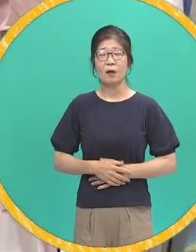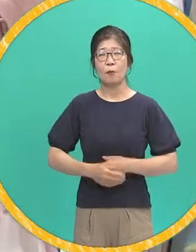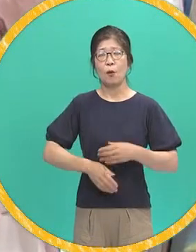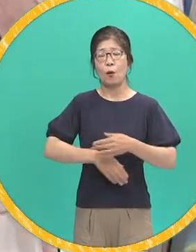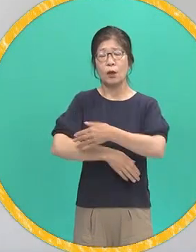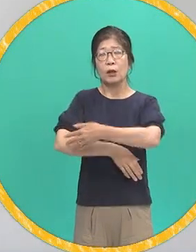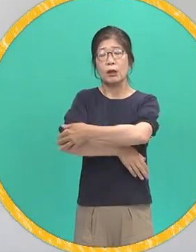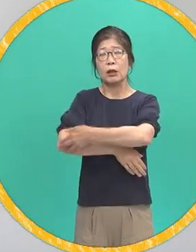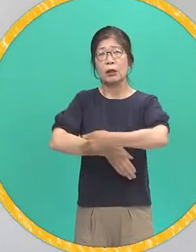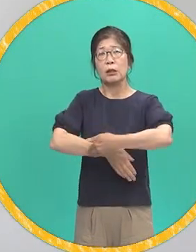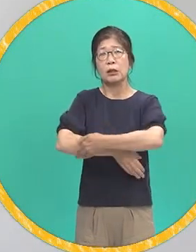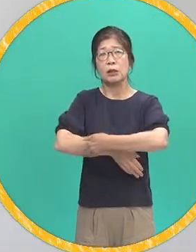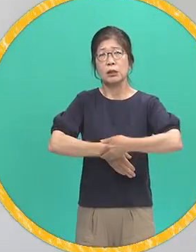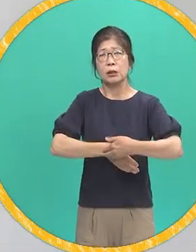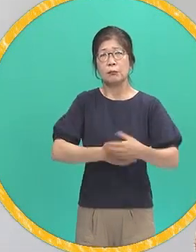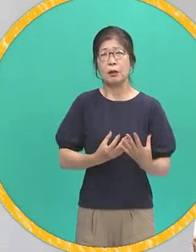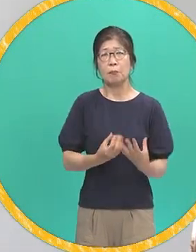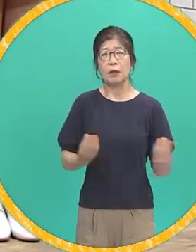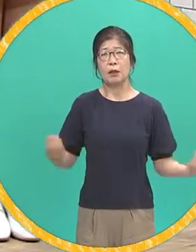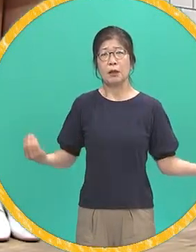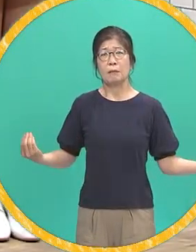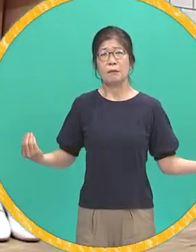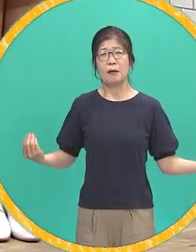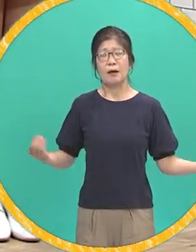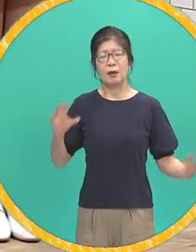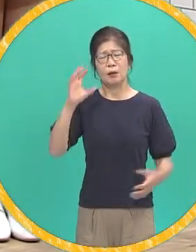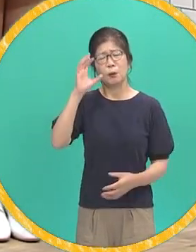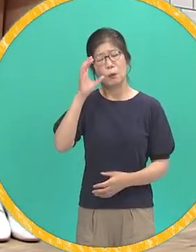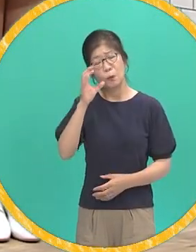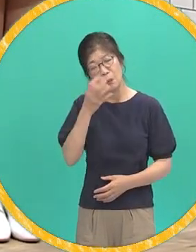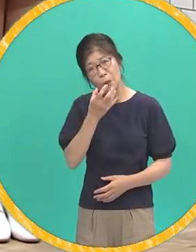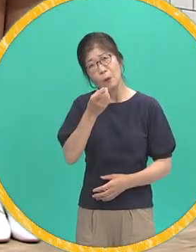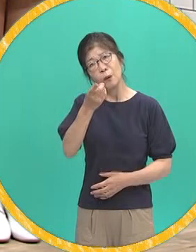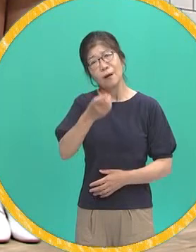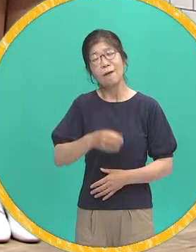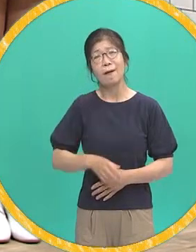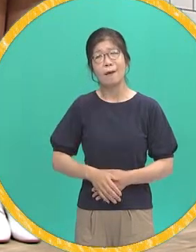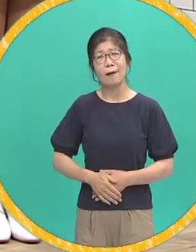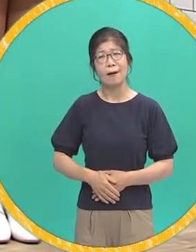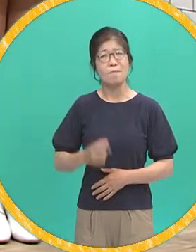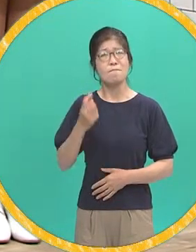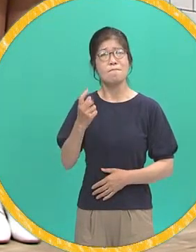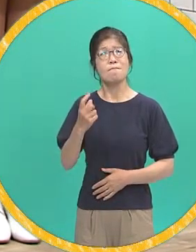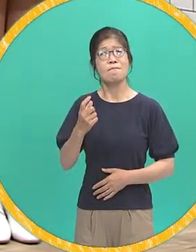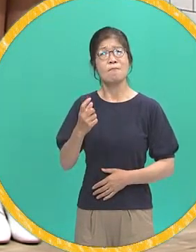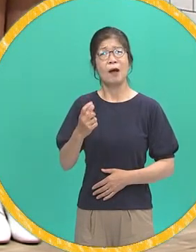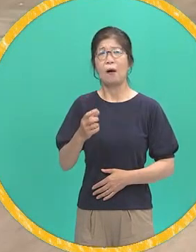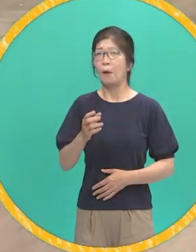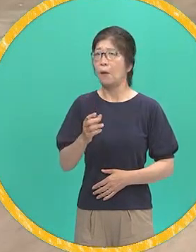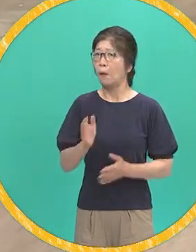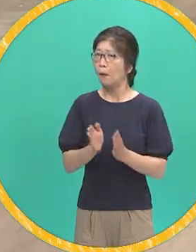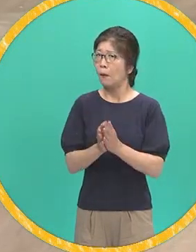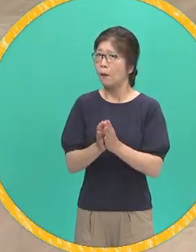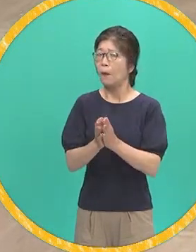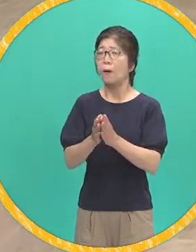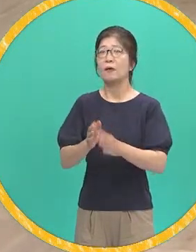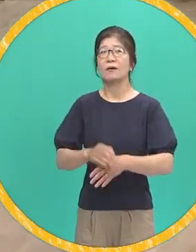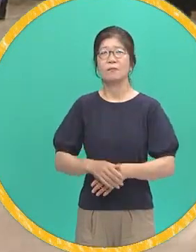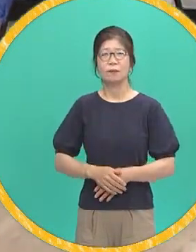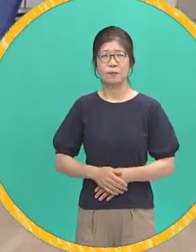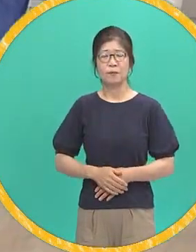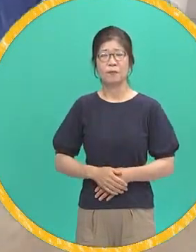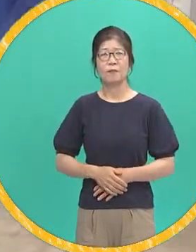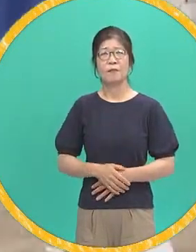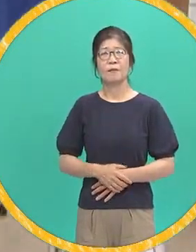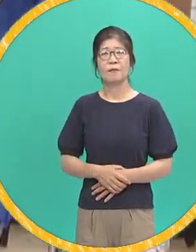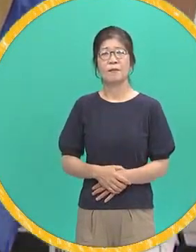皆さん一直線ですよすごいですねそうですね日々の